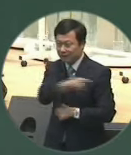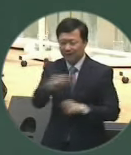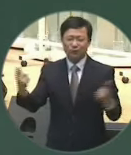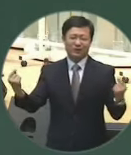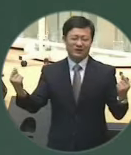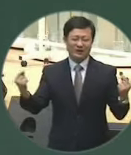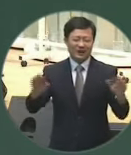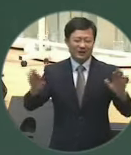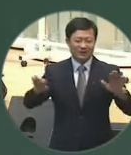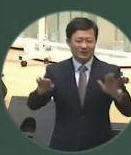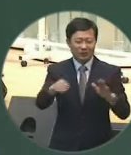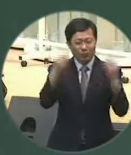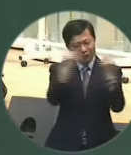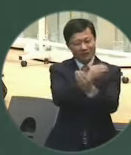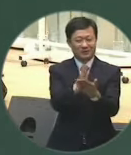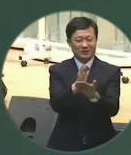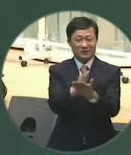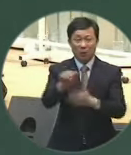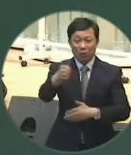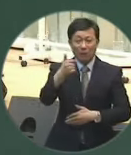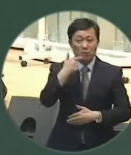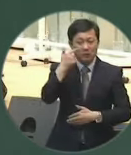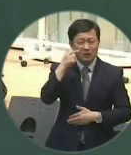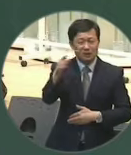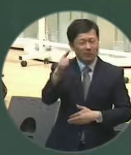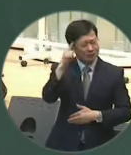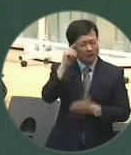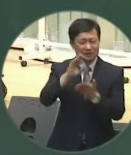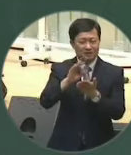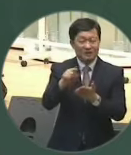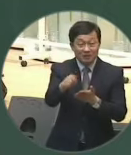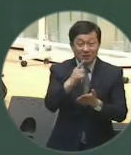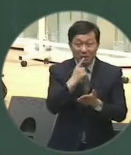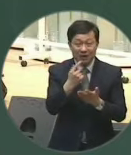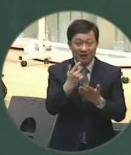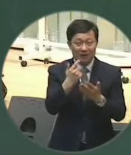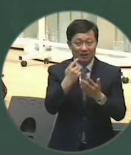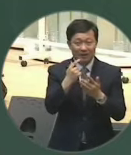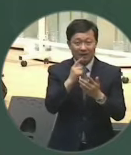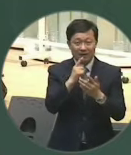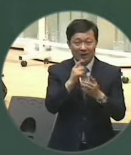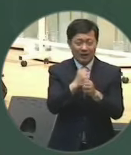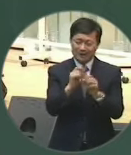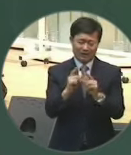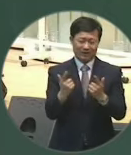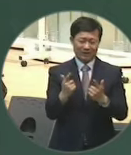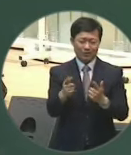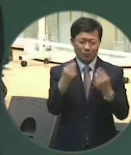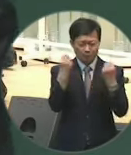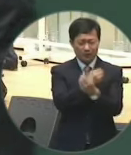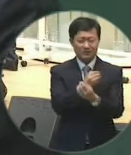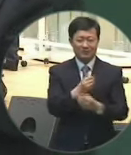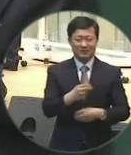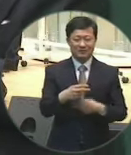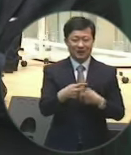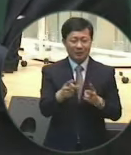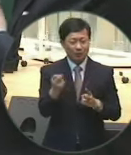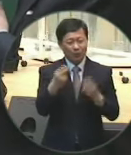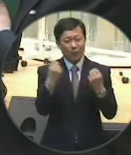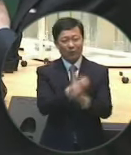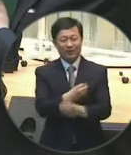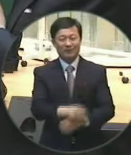them. 지금 여기 앉은 500명의 목사님들은 그런 말을 하는 게 아닙니다. These 500 pastors in our denomination are not saying